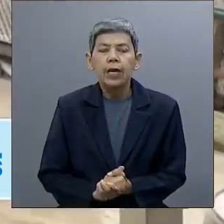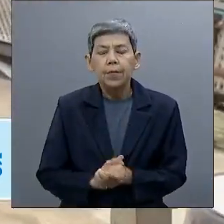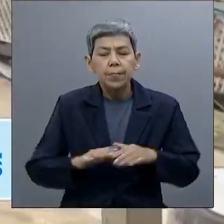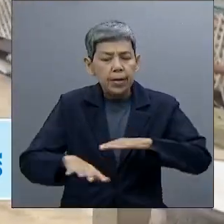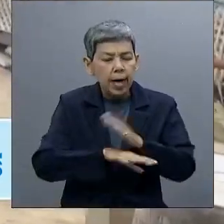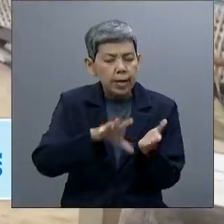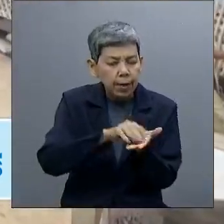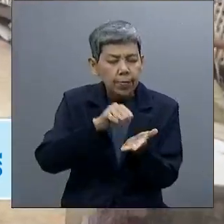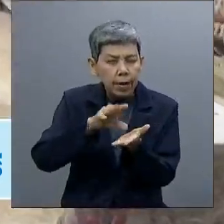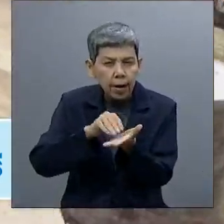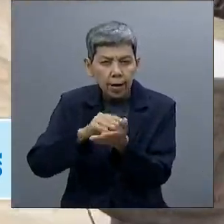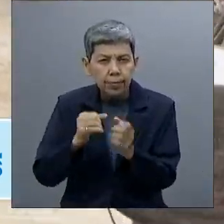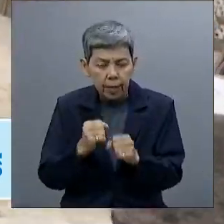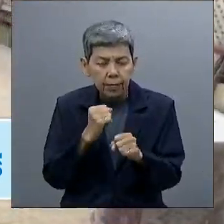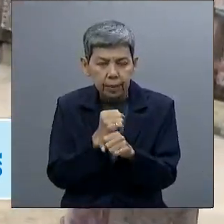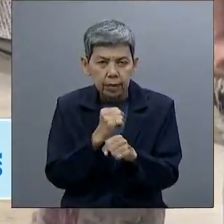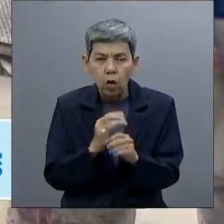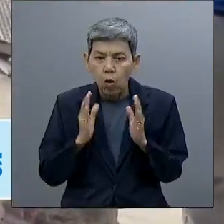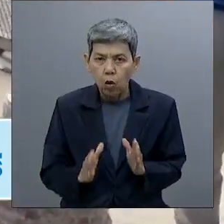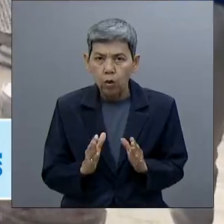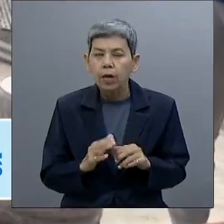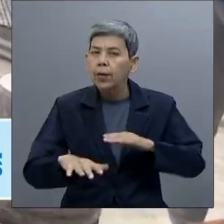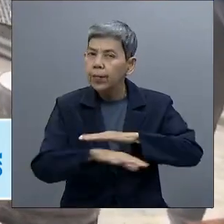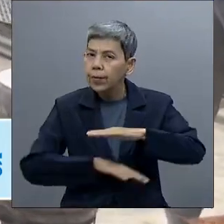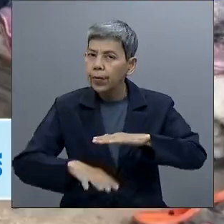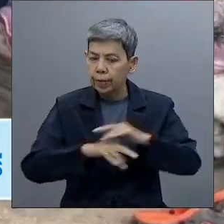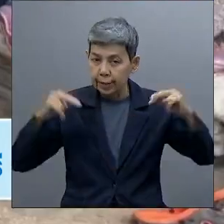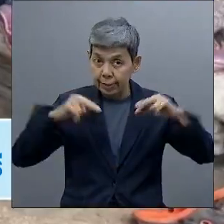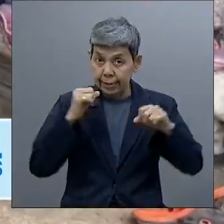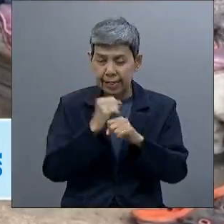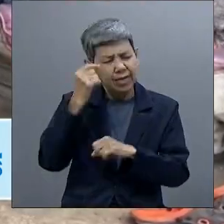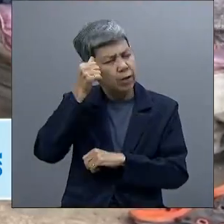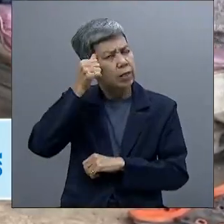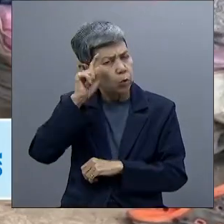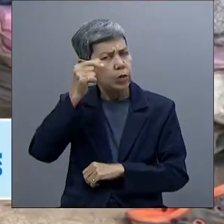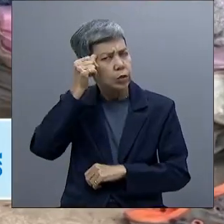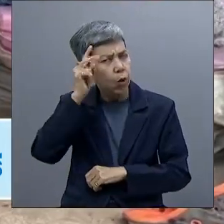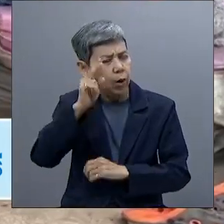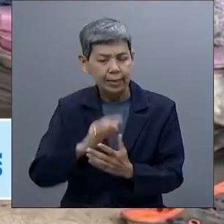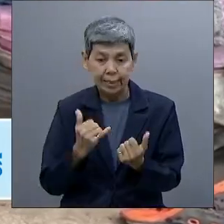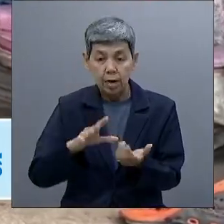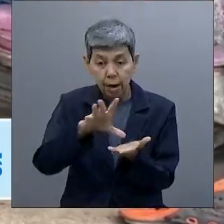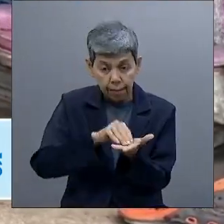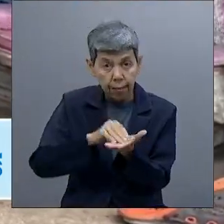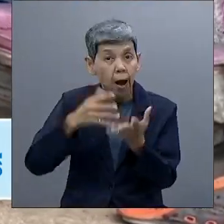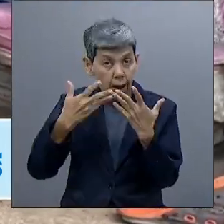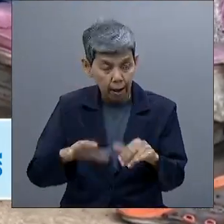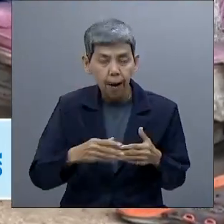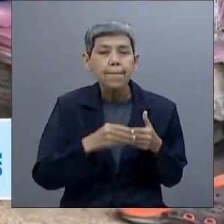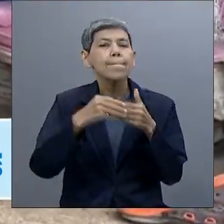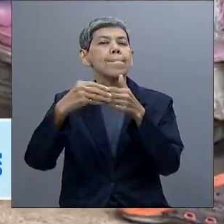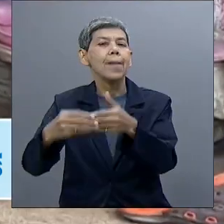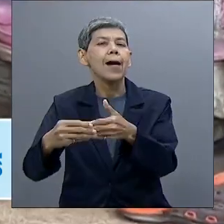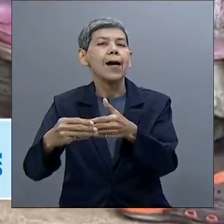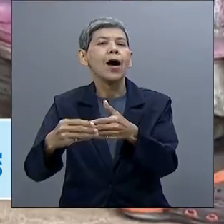านหลักฐานที่มีอยู่รวมถึงพยานบุคคลทั้งหมดภายใน 1-2 วันนี้หลังจากรวบรวมได้จะพาป้าสมนึก